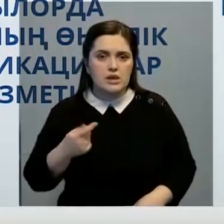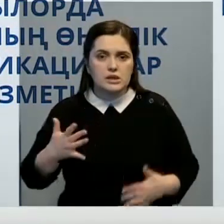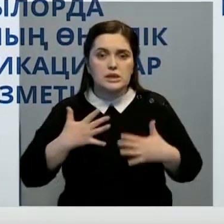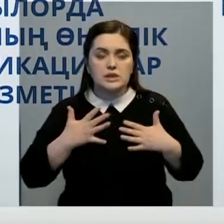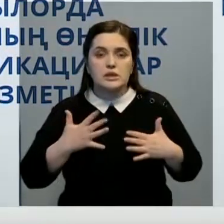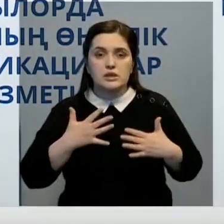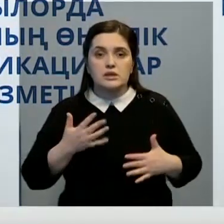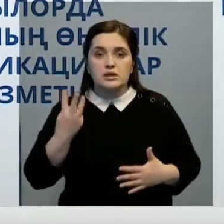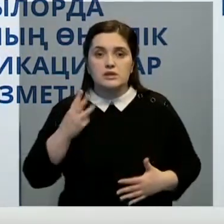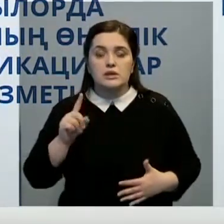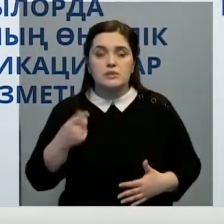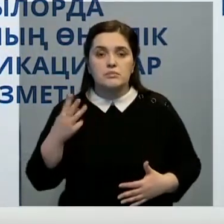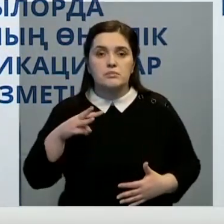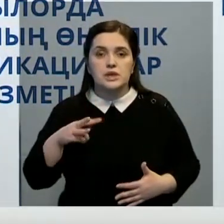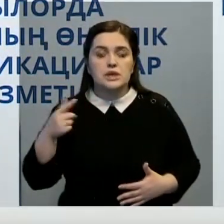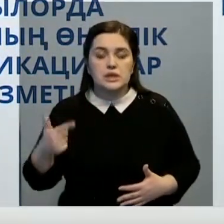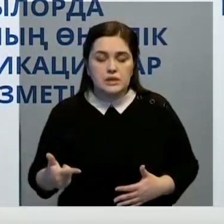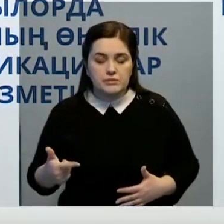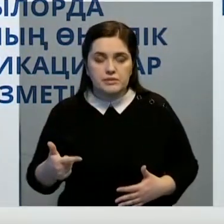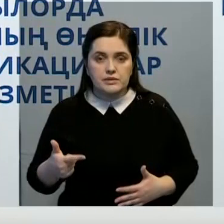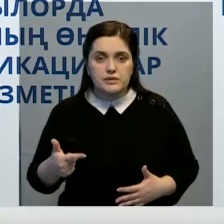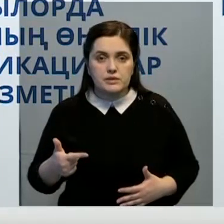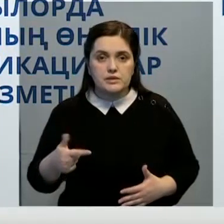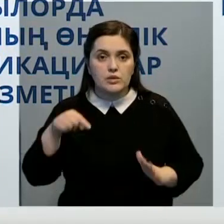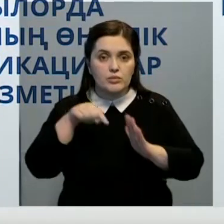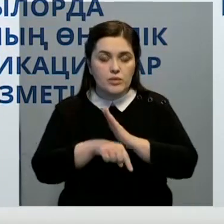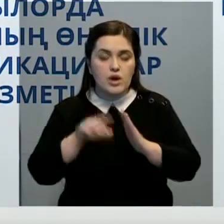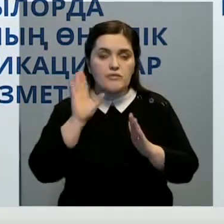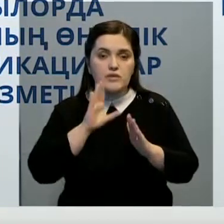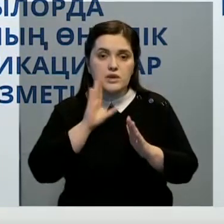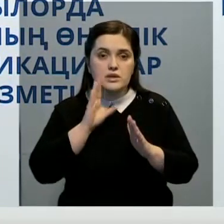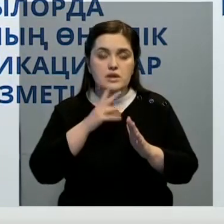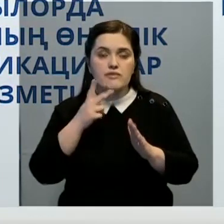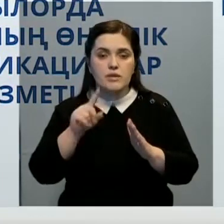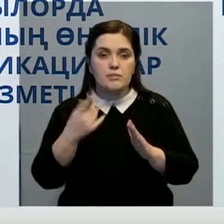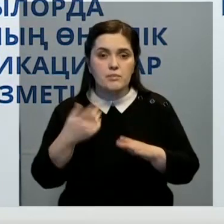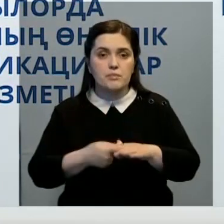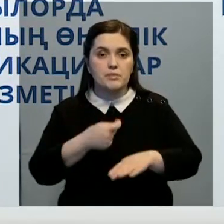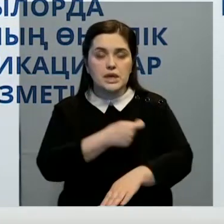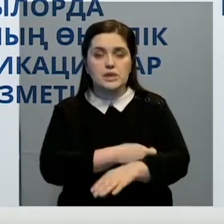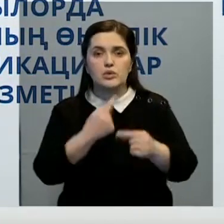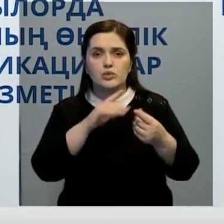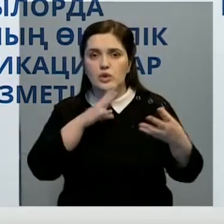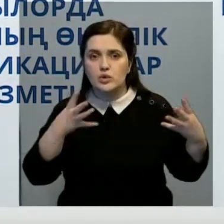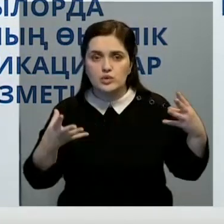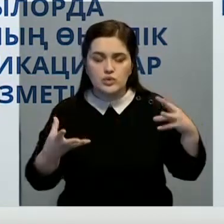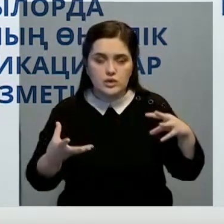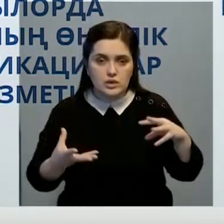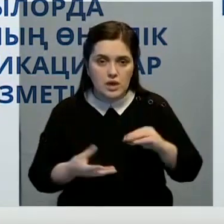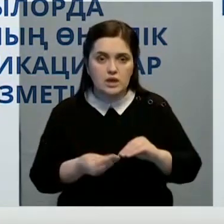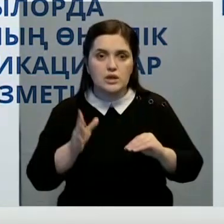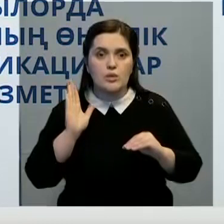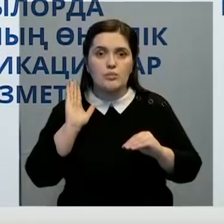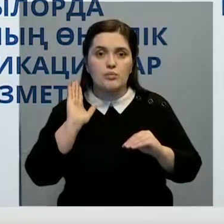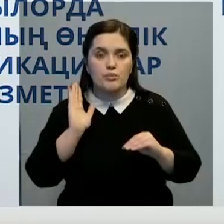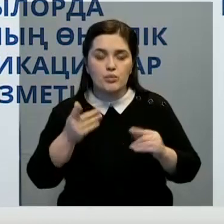кислородом. 3,5 миллиграмма на дециметр кубический. При глубине водоема 2,5 метра. Другие результаты лабораторных исследований будут